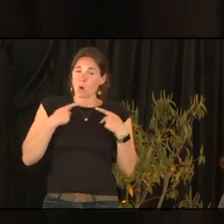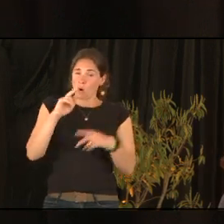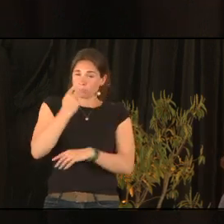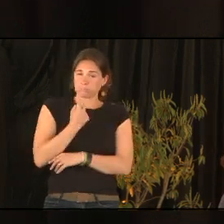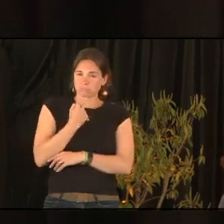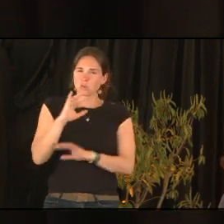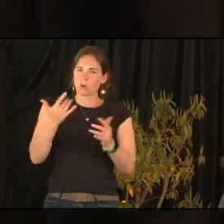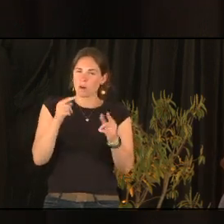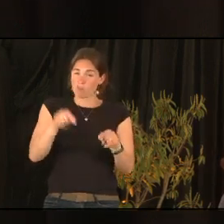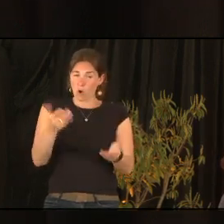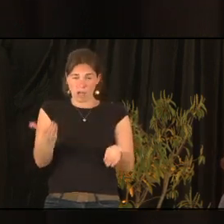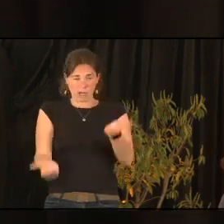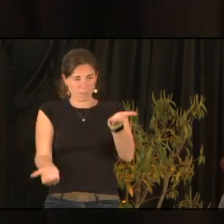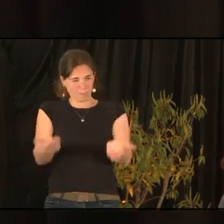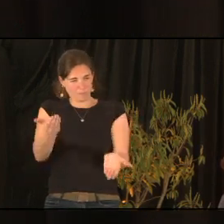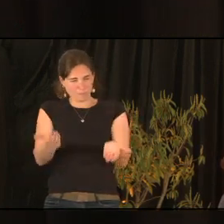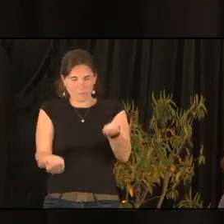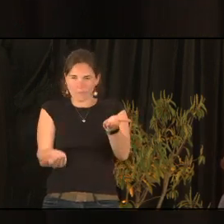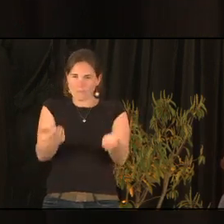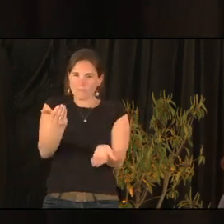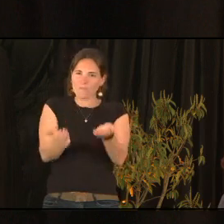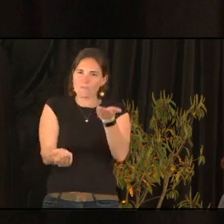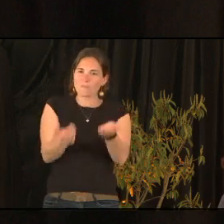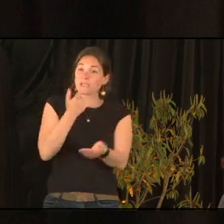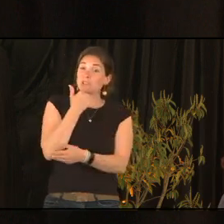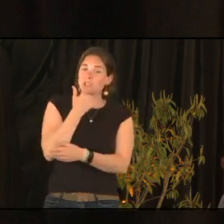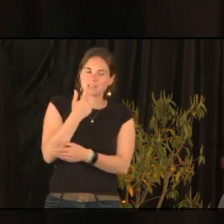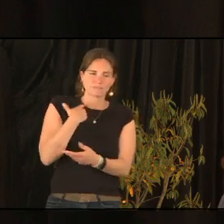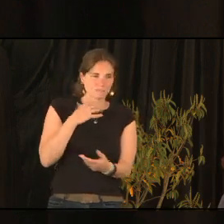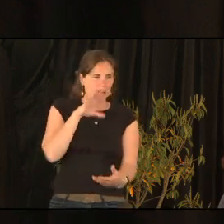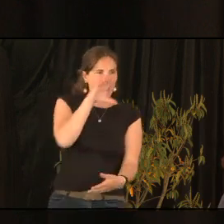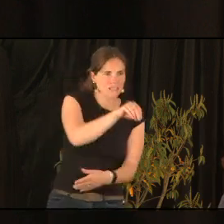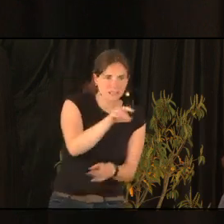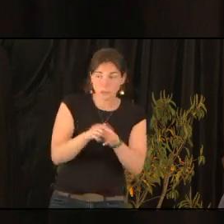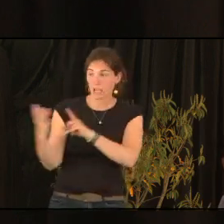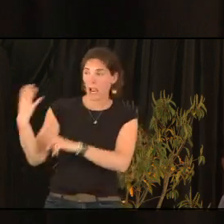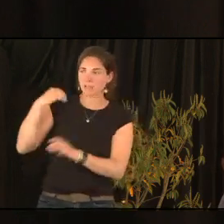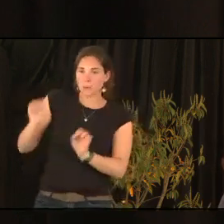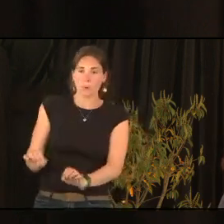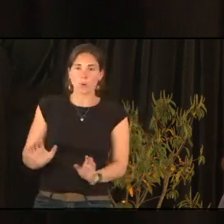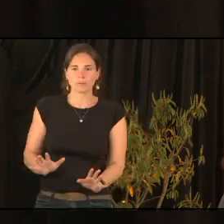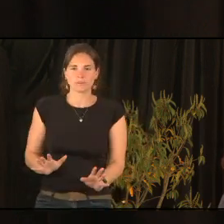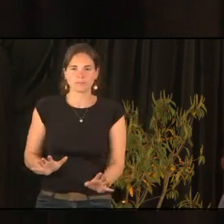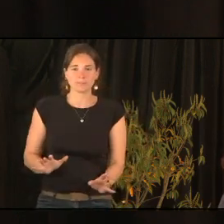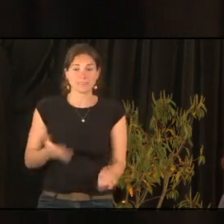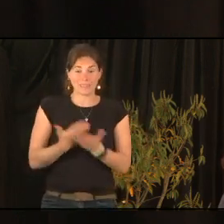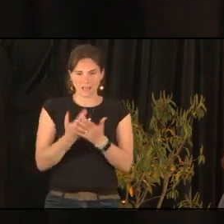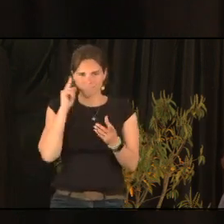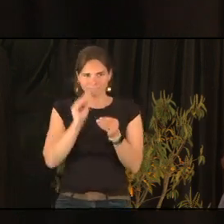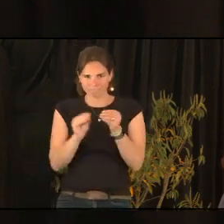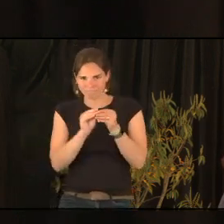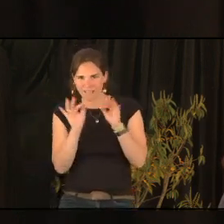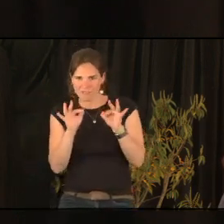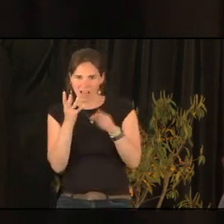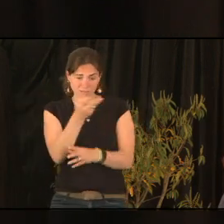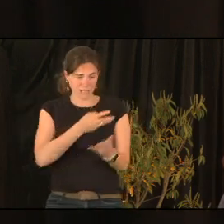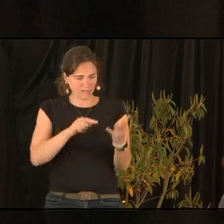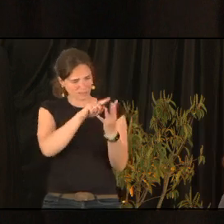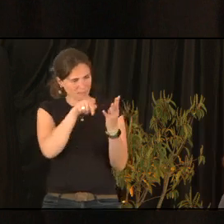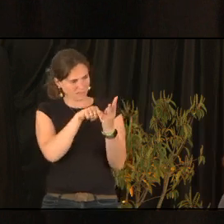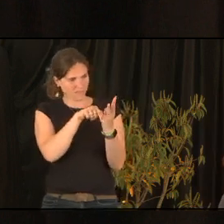trouver un équilibre dans ce rapport, effectivement, proie-prédateur. Et ça m'intéressait beaucoup de questionner le rapport de ces quatre